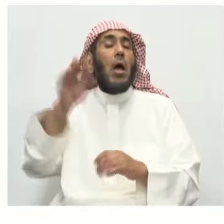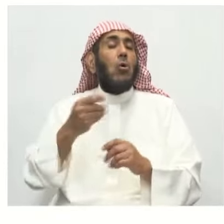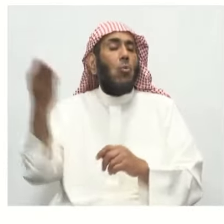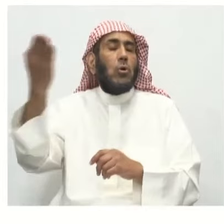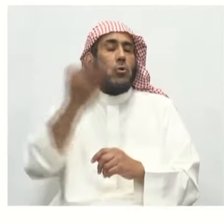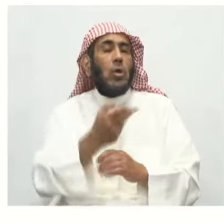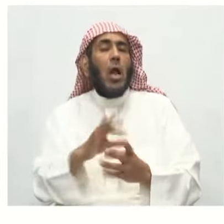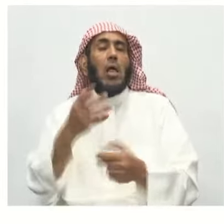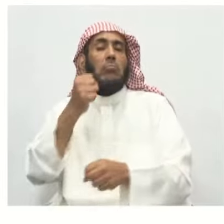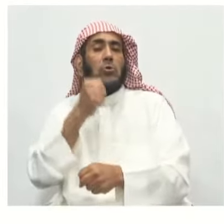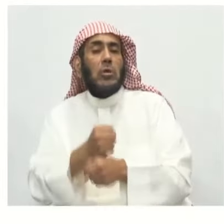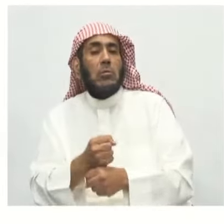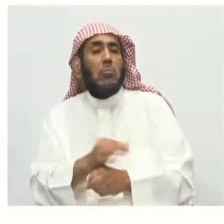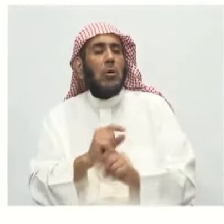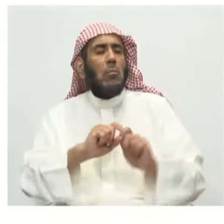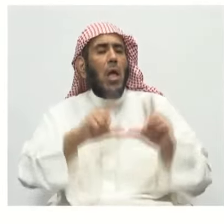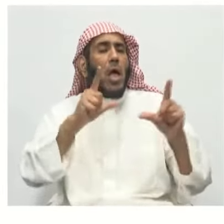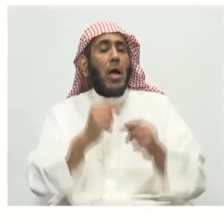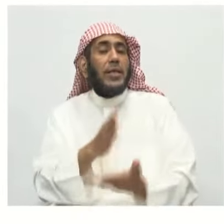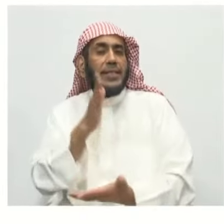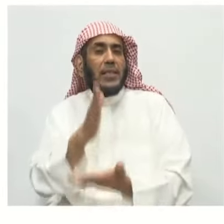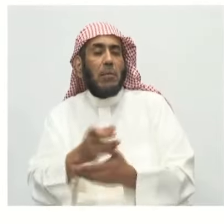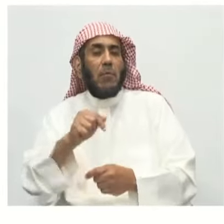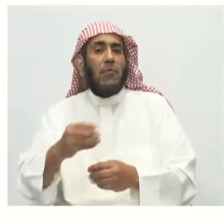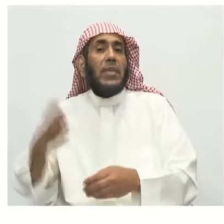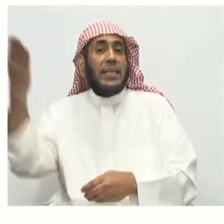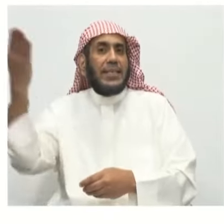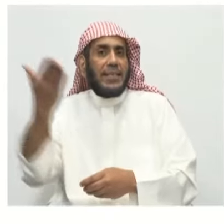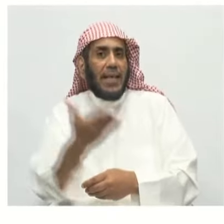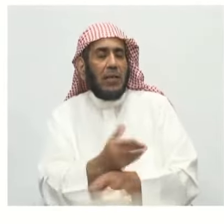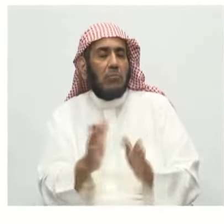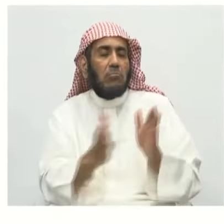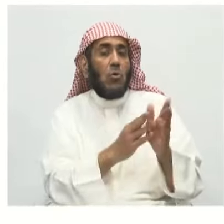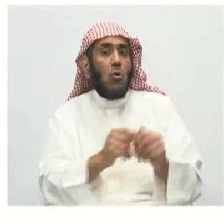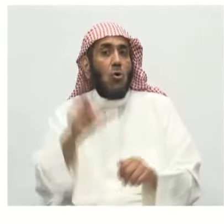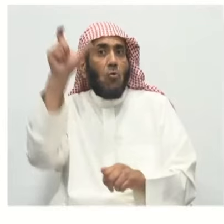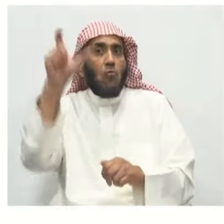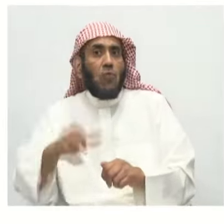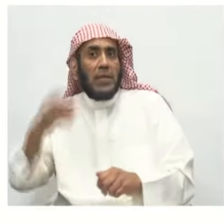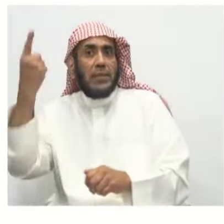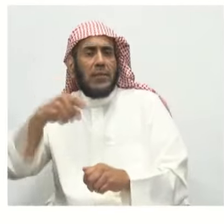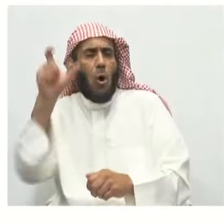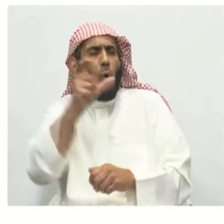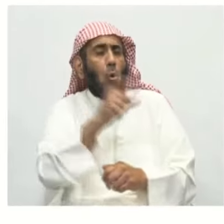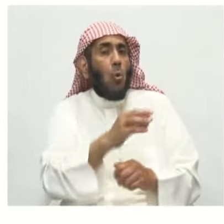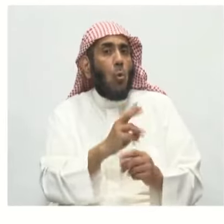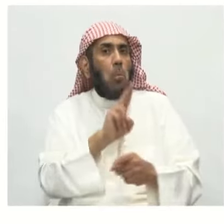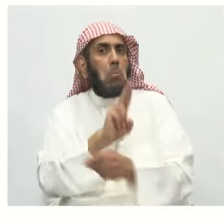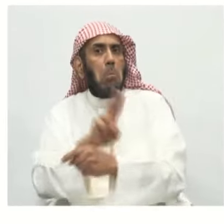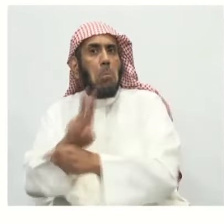السلام لبيان صدقهم في رسالتهم فالسحر بدعواهم هذه